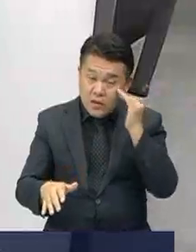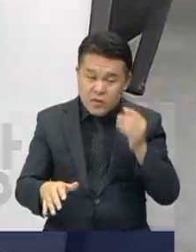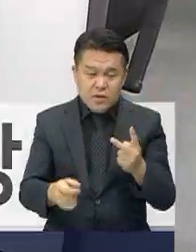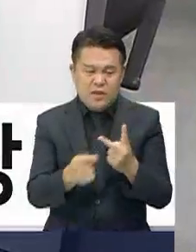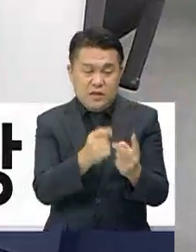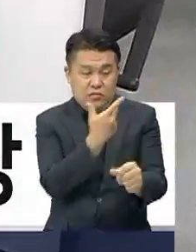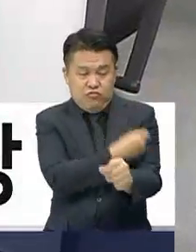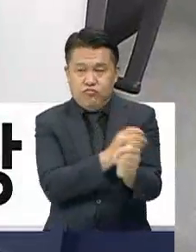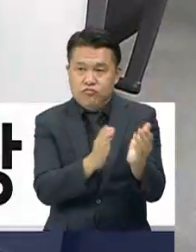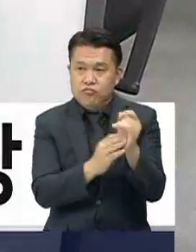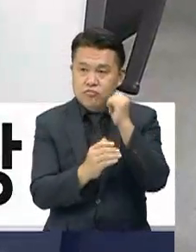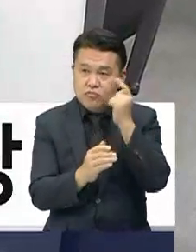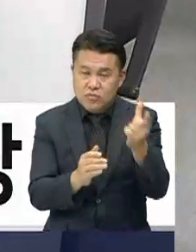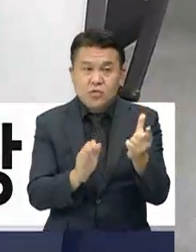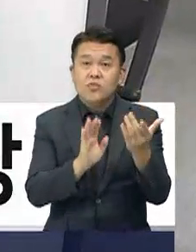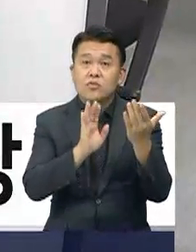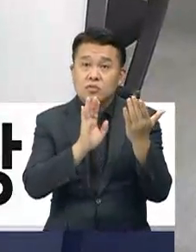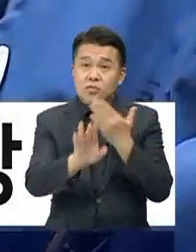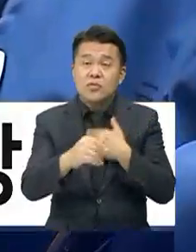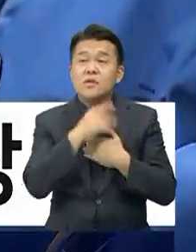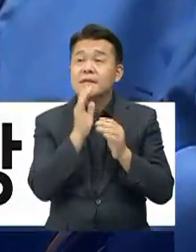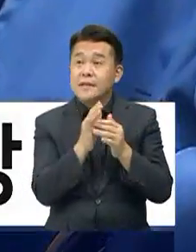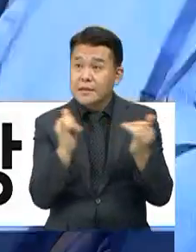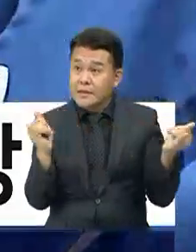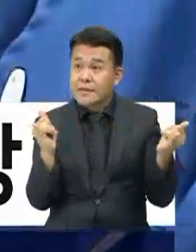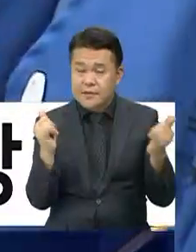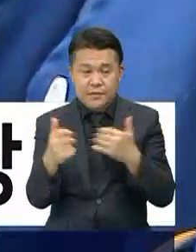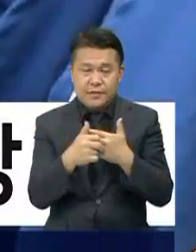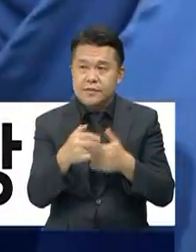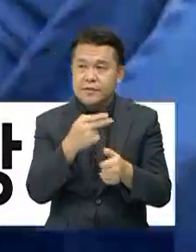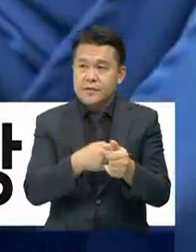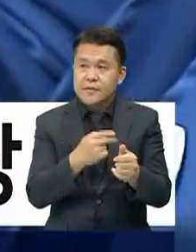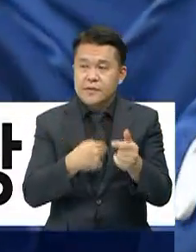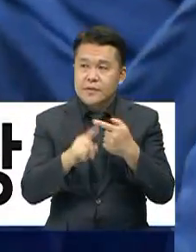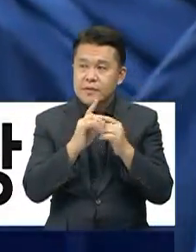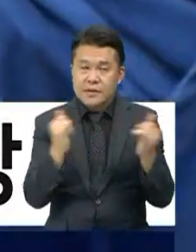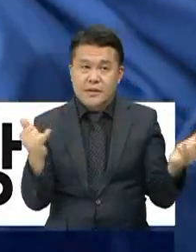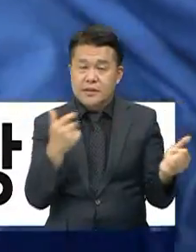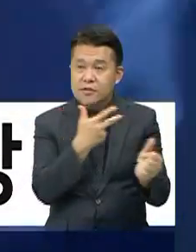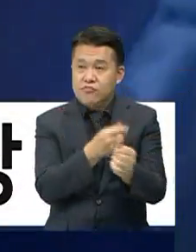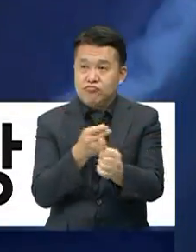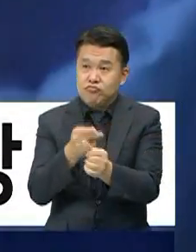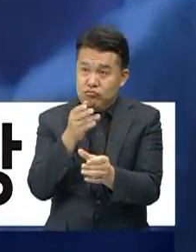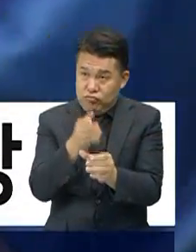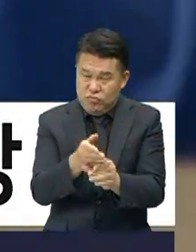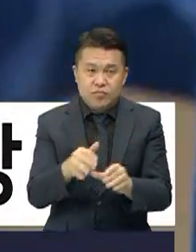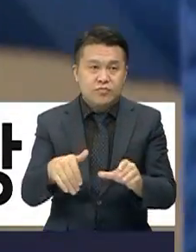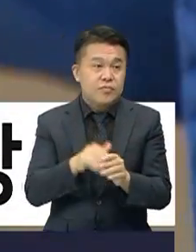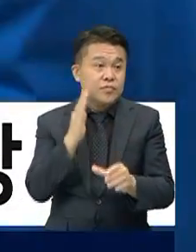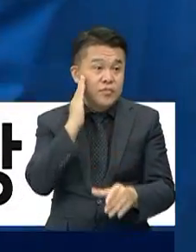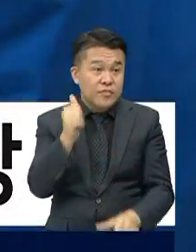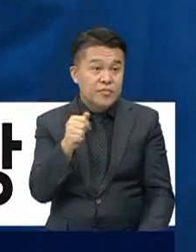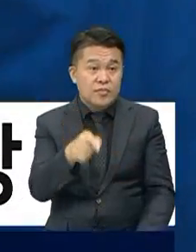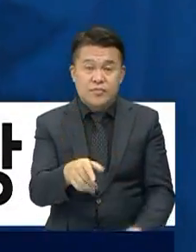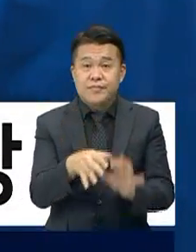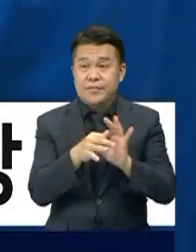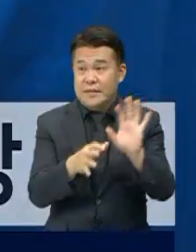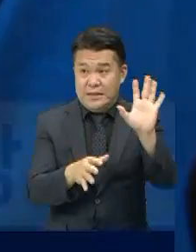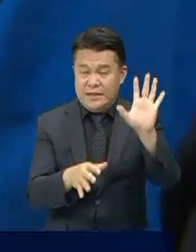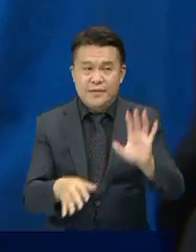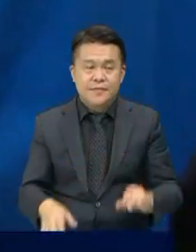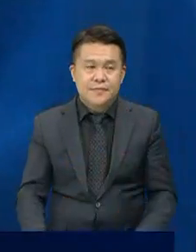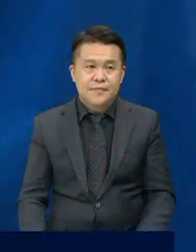2차 접종 후 6개월이 지난 고령층, 의료진 등에게 추가 접종을 시행하고 있는데 문 대통령은 여기에 해당하진